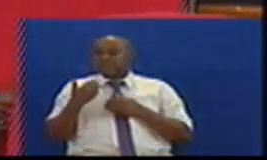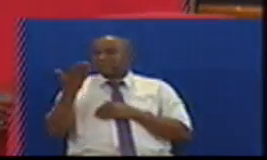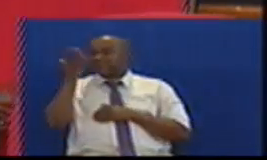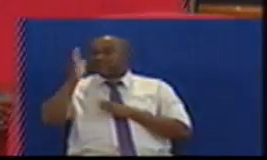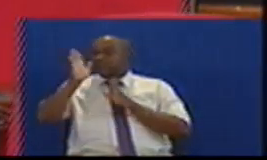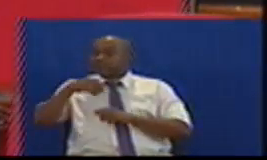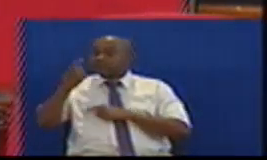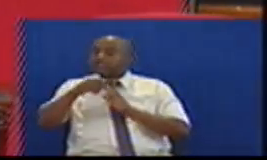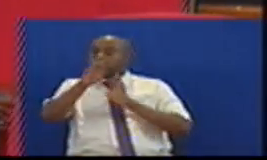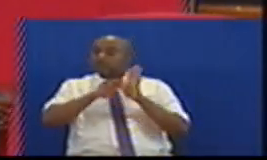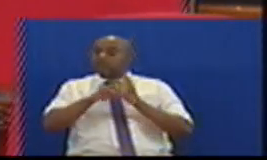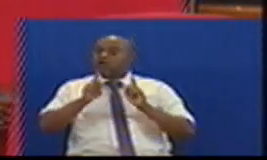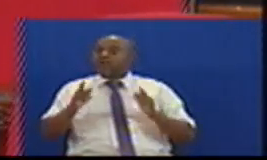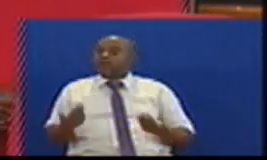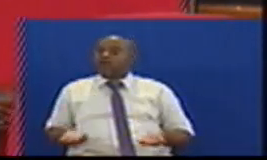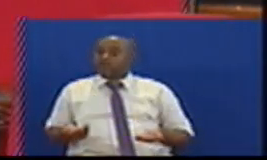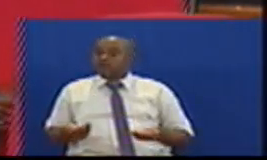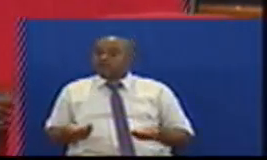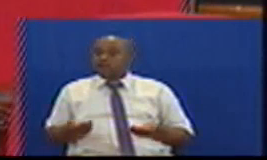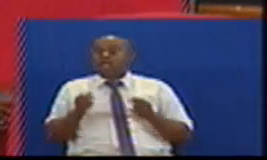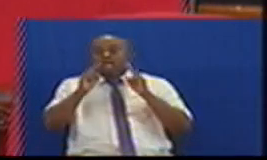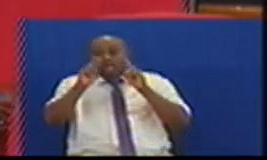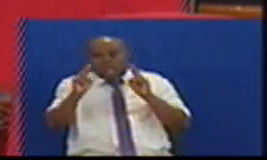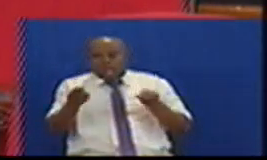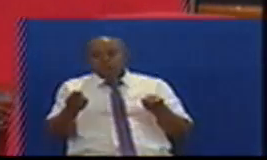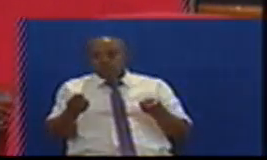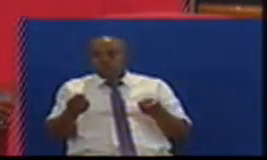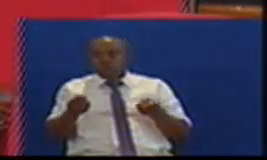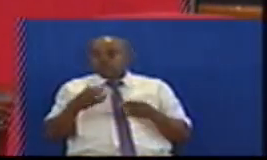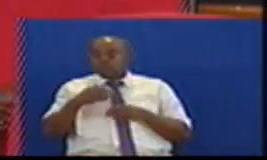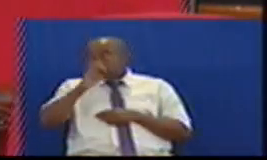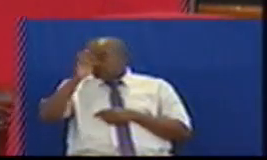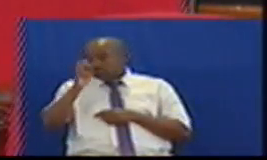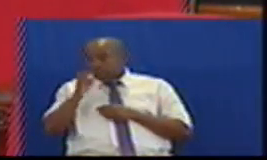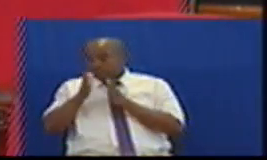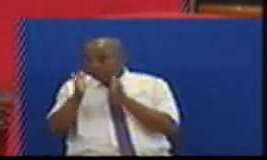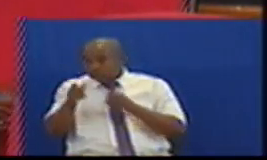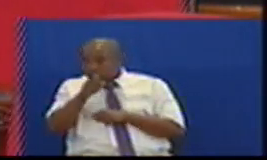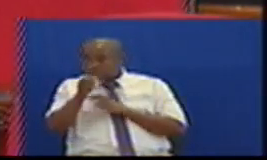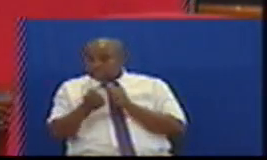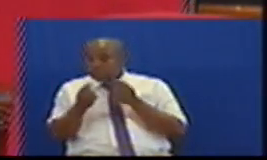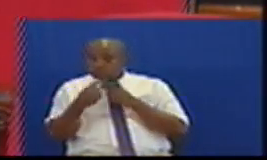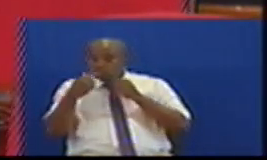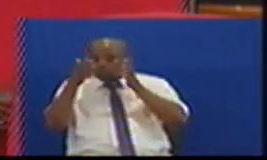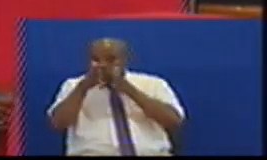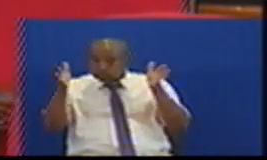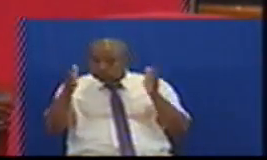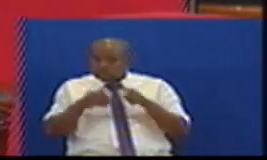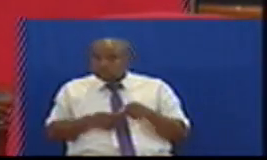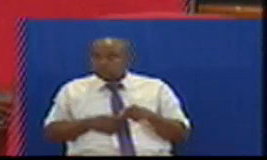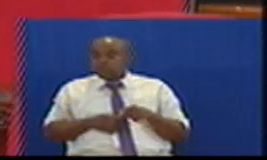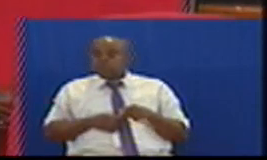na utaratibu wake wa kawaida ama tutafutie fursa ya kulizungumza hili jambo kwa upana wake kupitia utaratibu wa